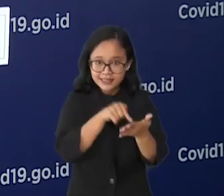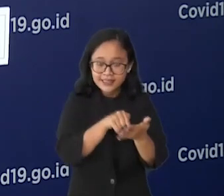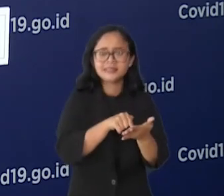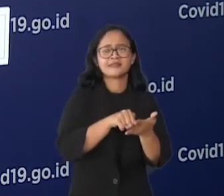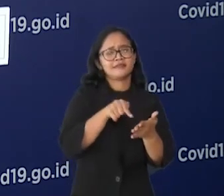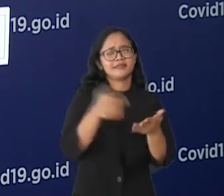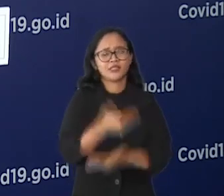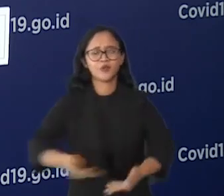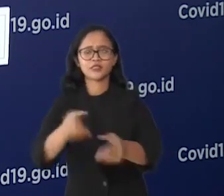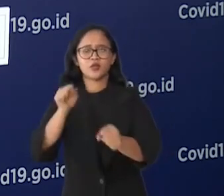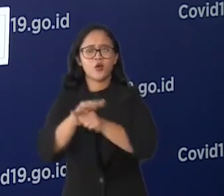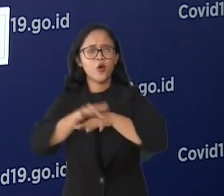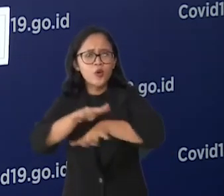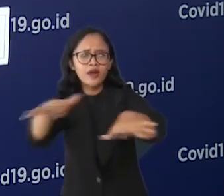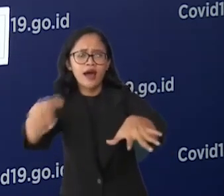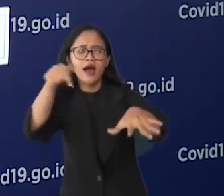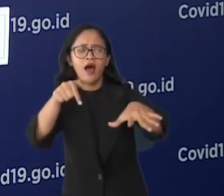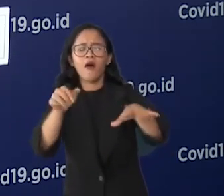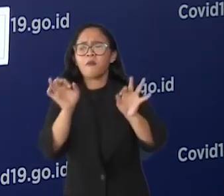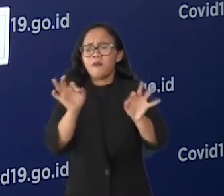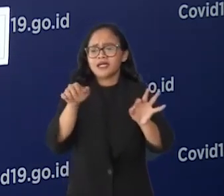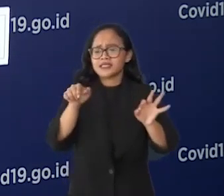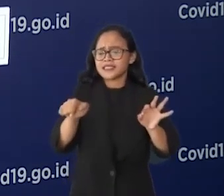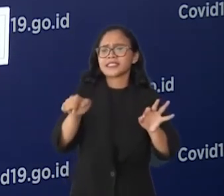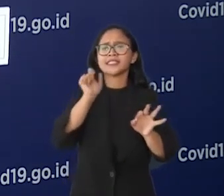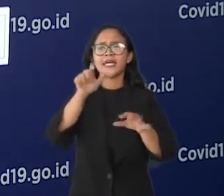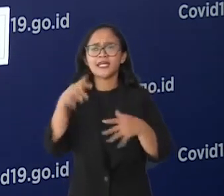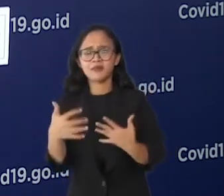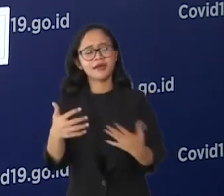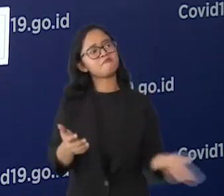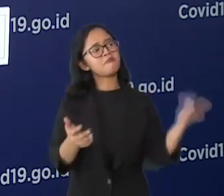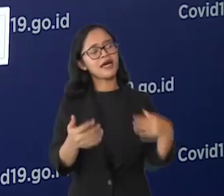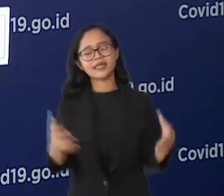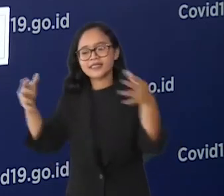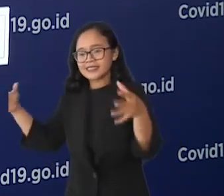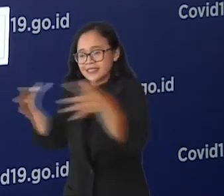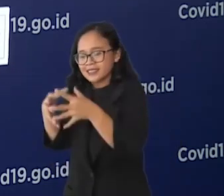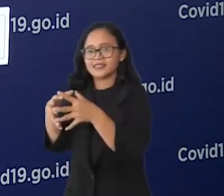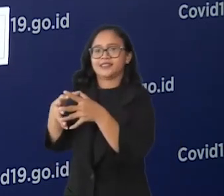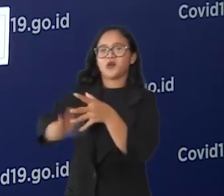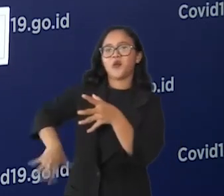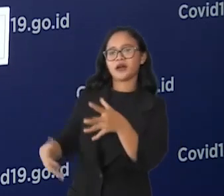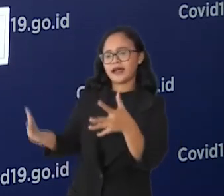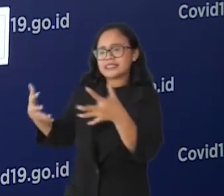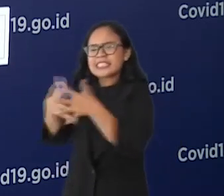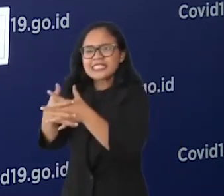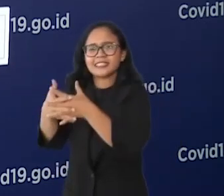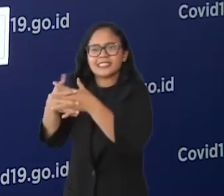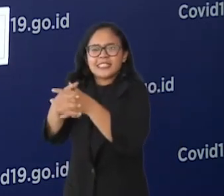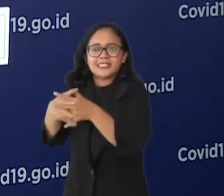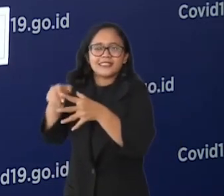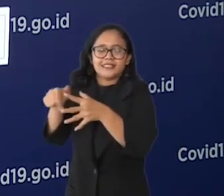umat Islam khususnya dan bangsa Indonesia secara umum untuk kembali merekatkan tali kekeluargaan dan